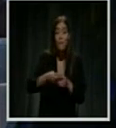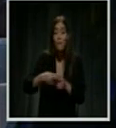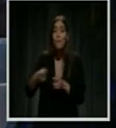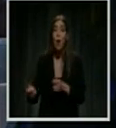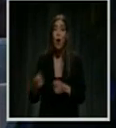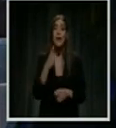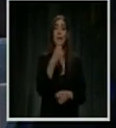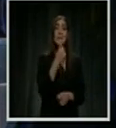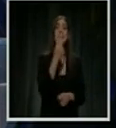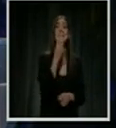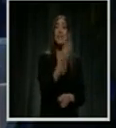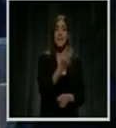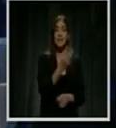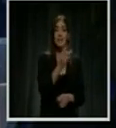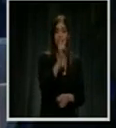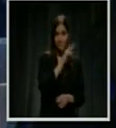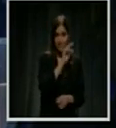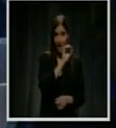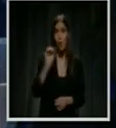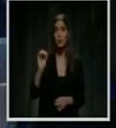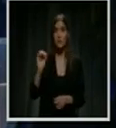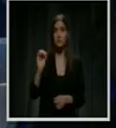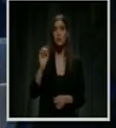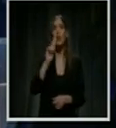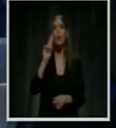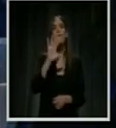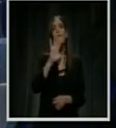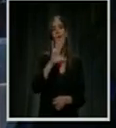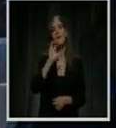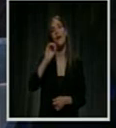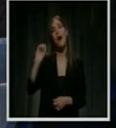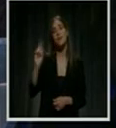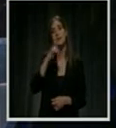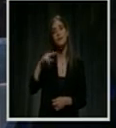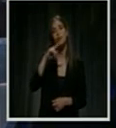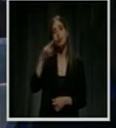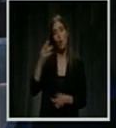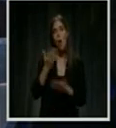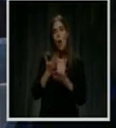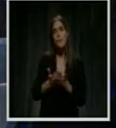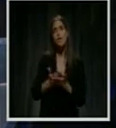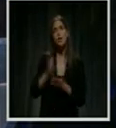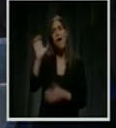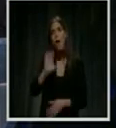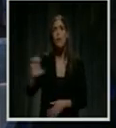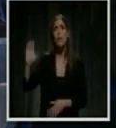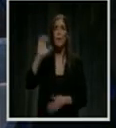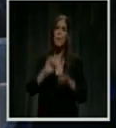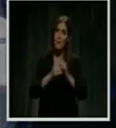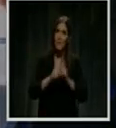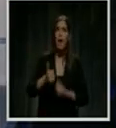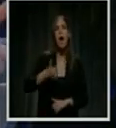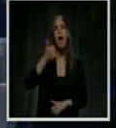3,500 miljun euro biex ikun l-Ewropa tkun aktar ippreparata u anke biex tgħin l-Ukrajna tiddefendi